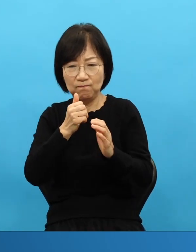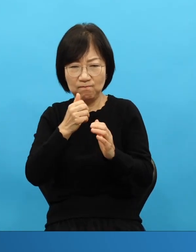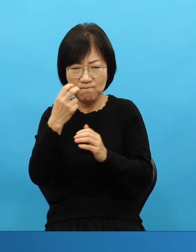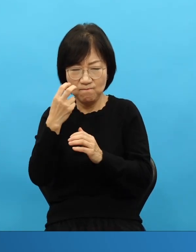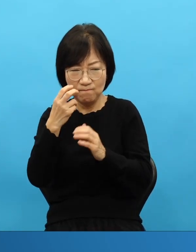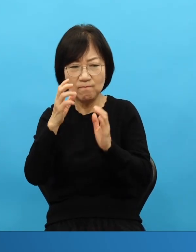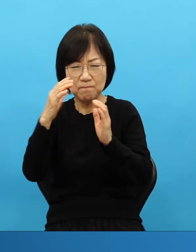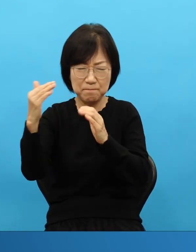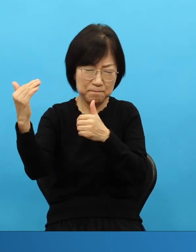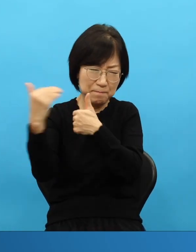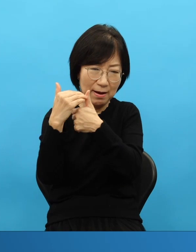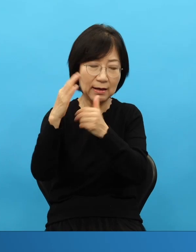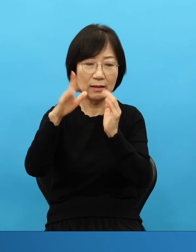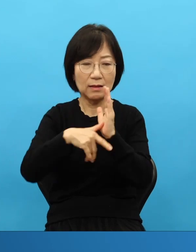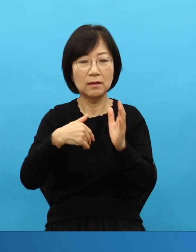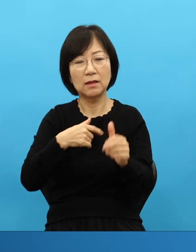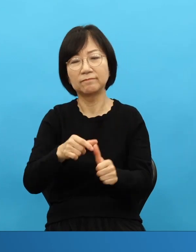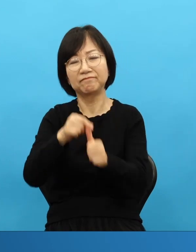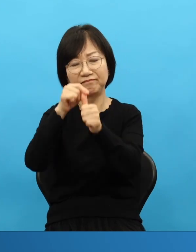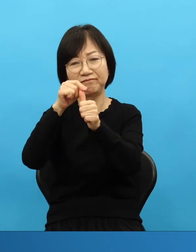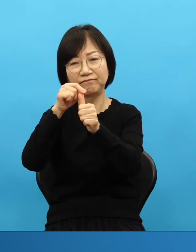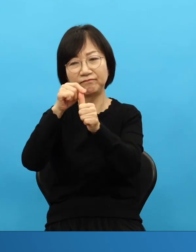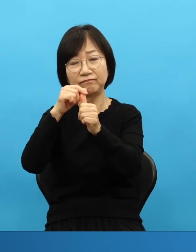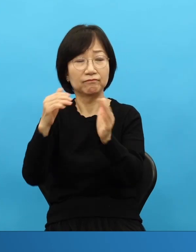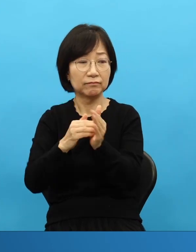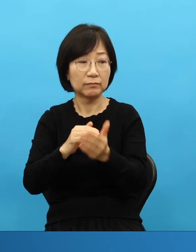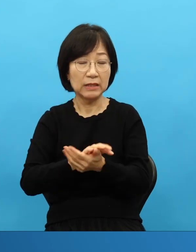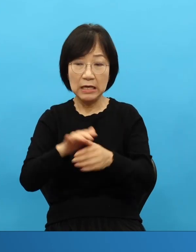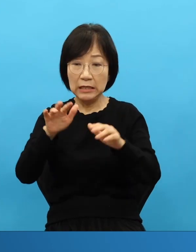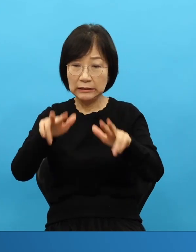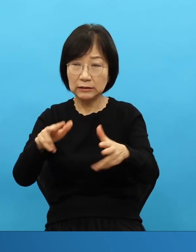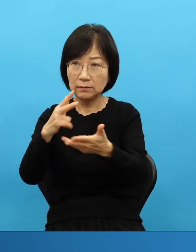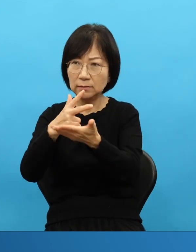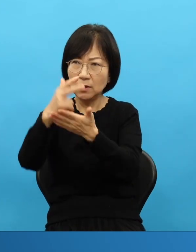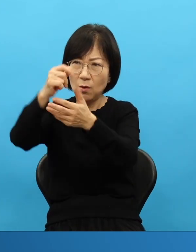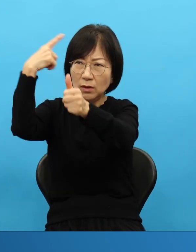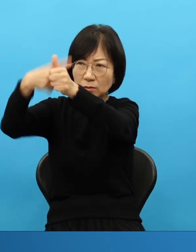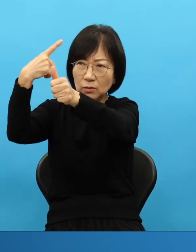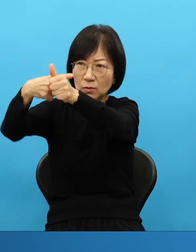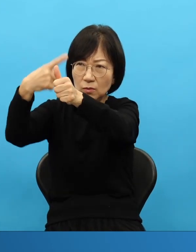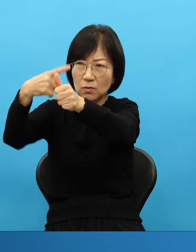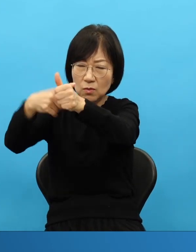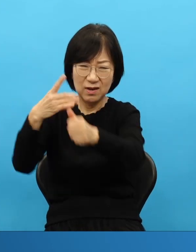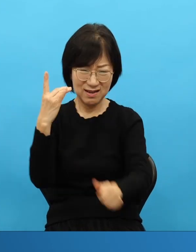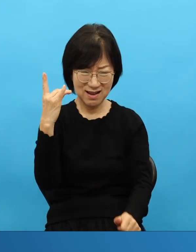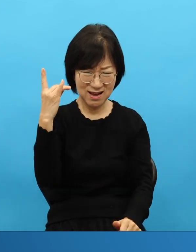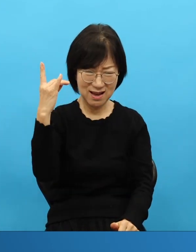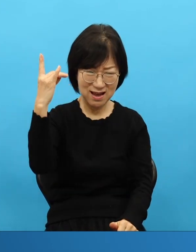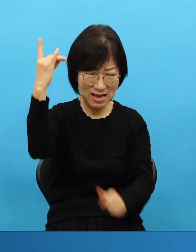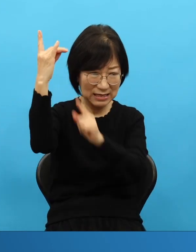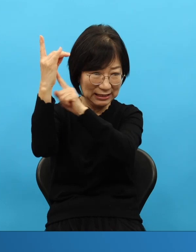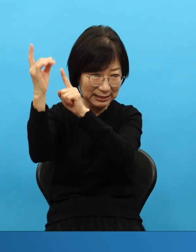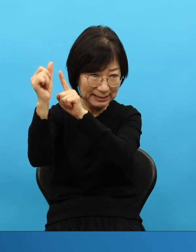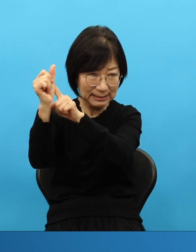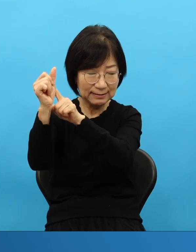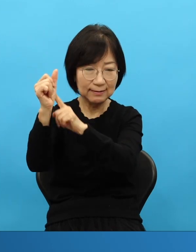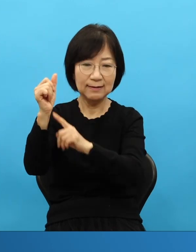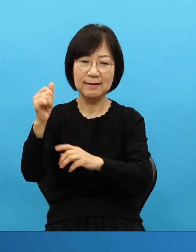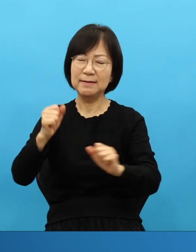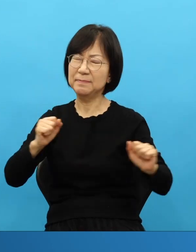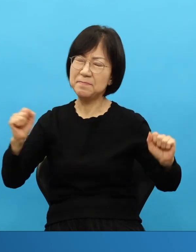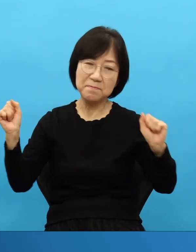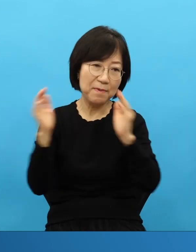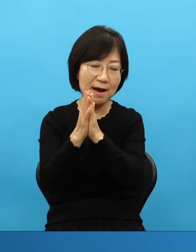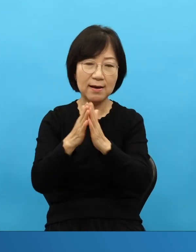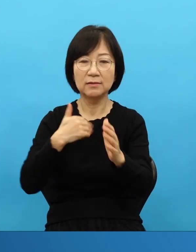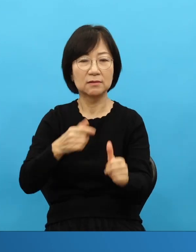and the bear. 여호와를 모욕하는 자의 손에서 저를 건지실 걸 믿습니다. And I believe that He will deliver me from the